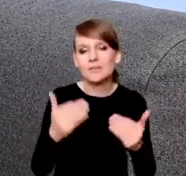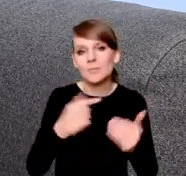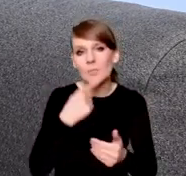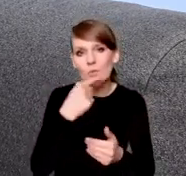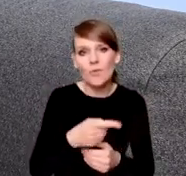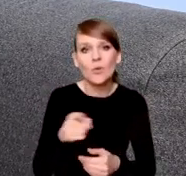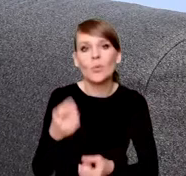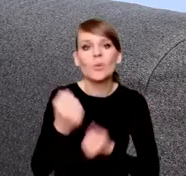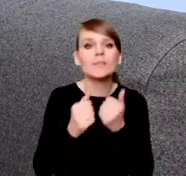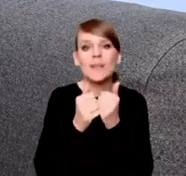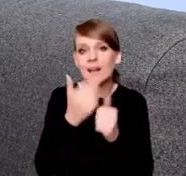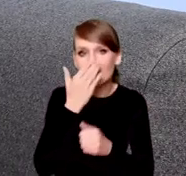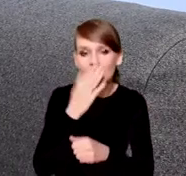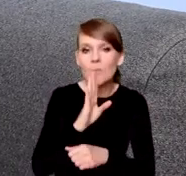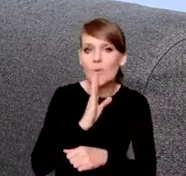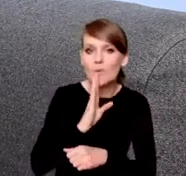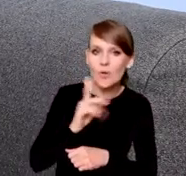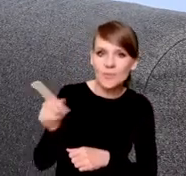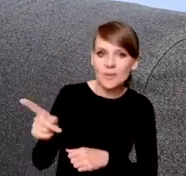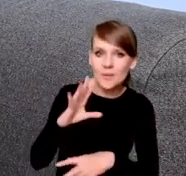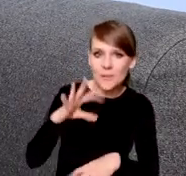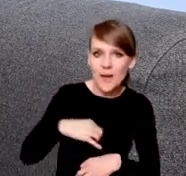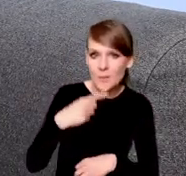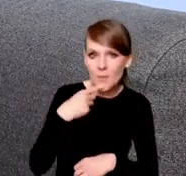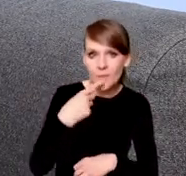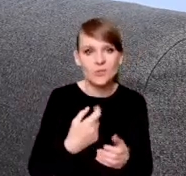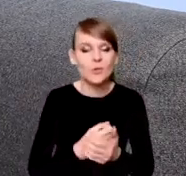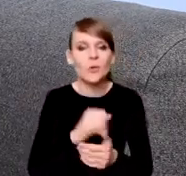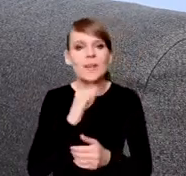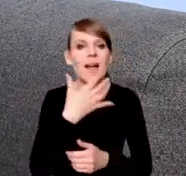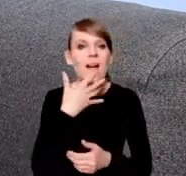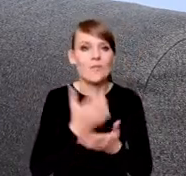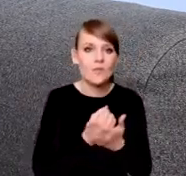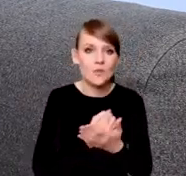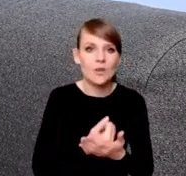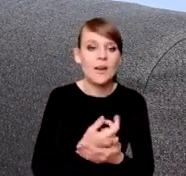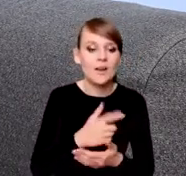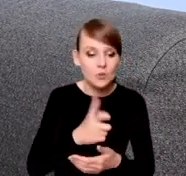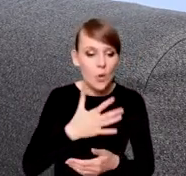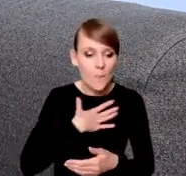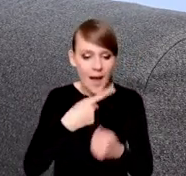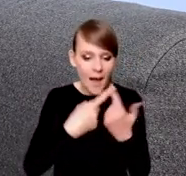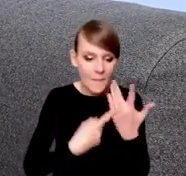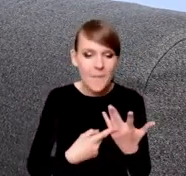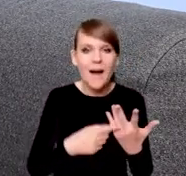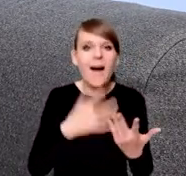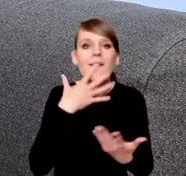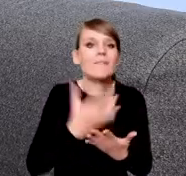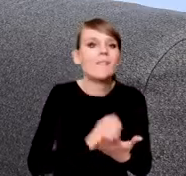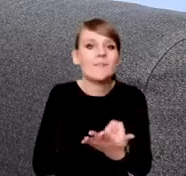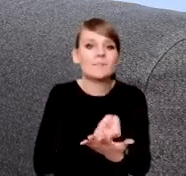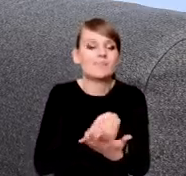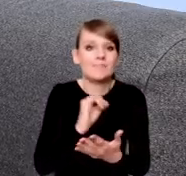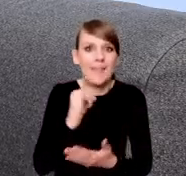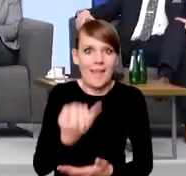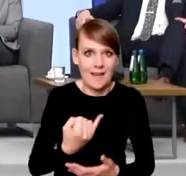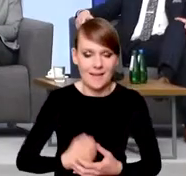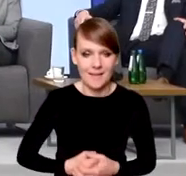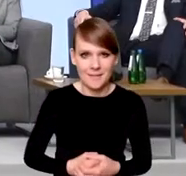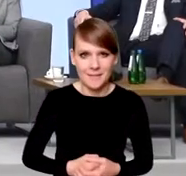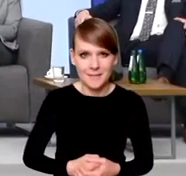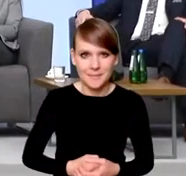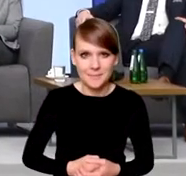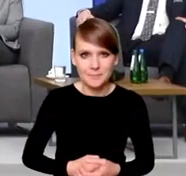czym mówił pan, znaczy jak wykorzystać zasoby, które rzeczywiście są, jak je uruchomić. Jak je uruchomić?